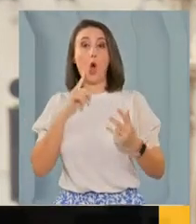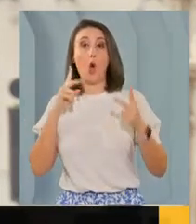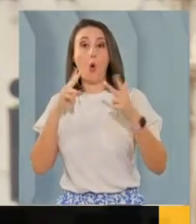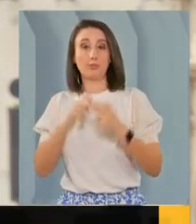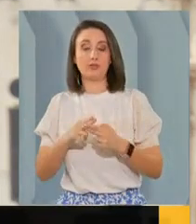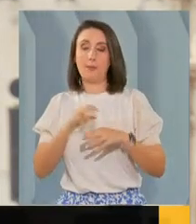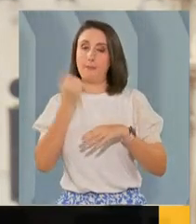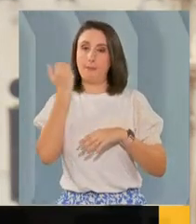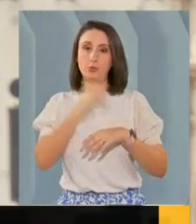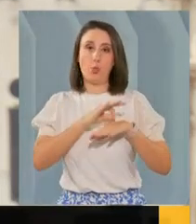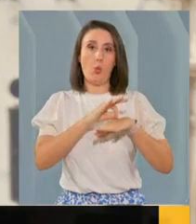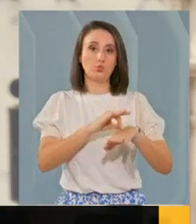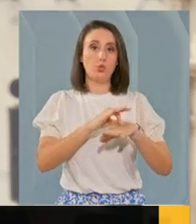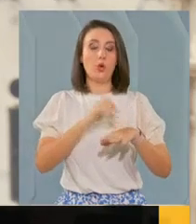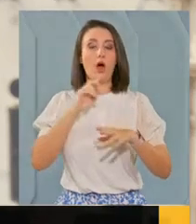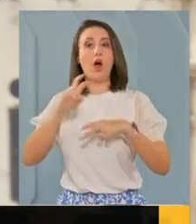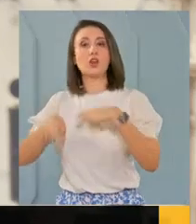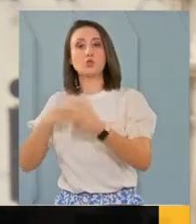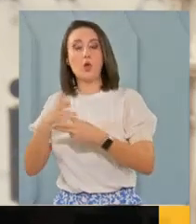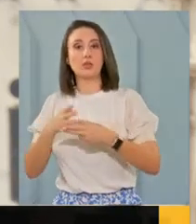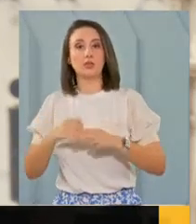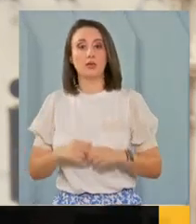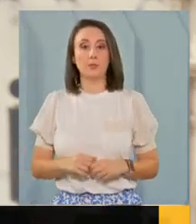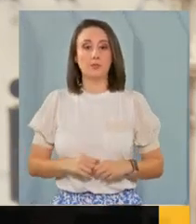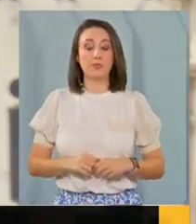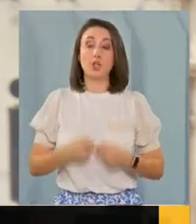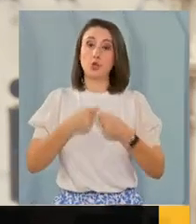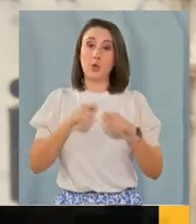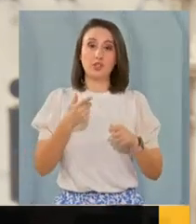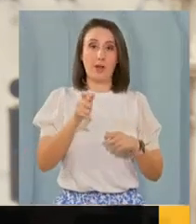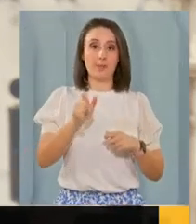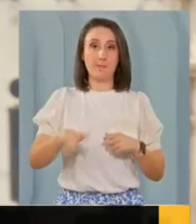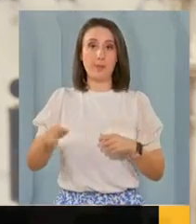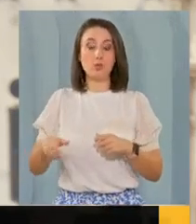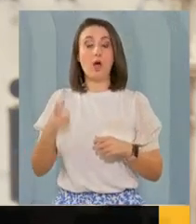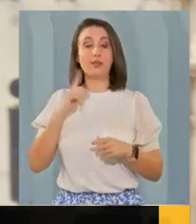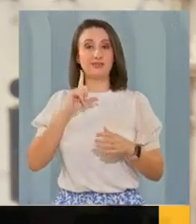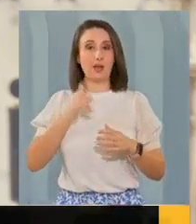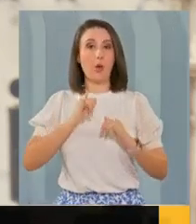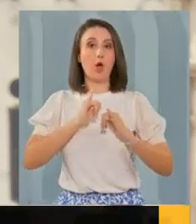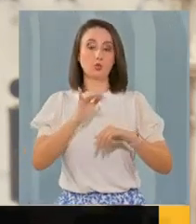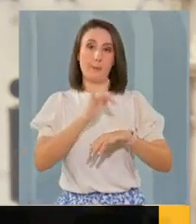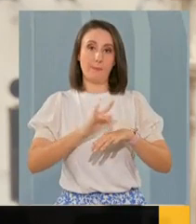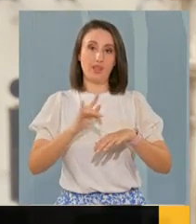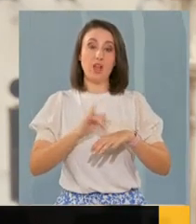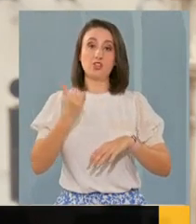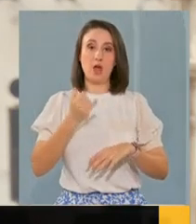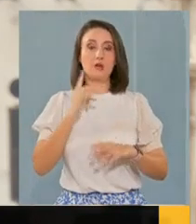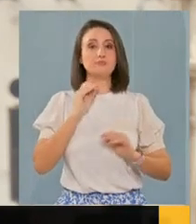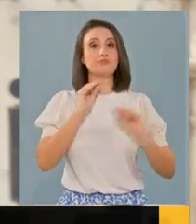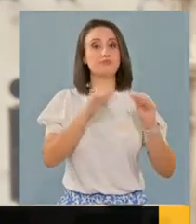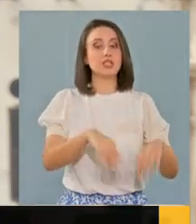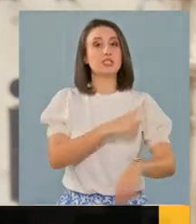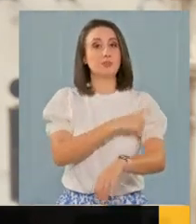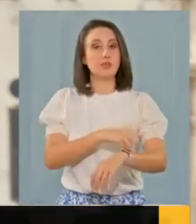dar a pierdut controlul volanului și s-a răsturnat într-un șanț. Toate cele 7 persoane din mașină au avut nevoie de îngrijiri medicale și au fost transportate